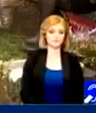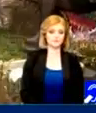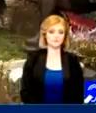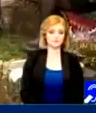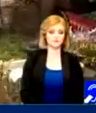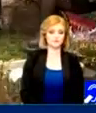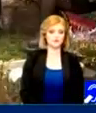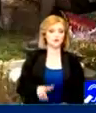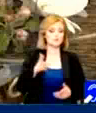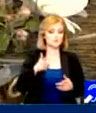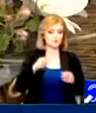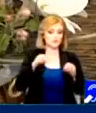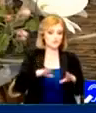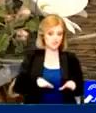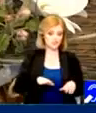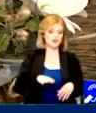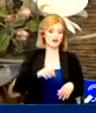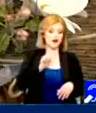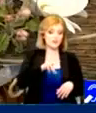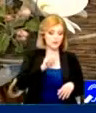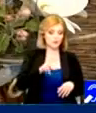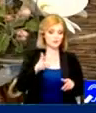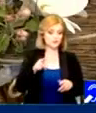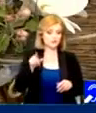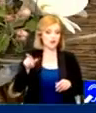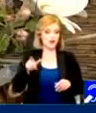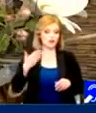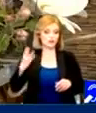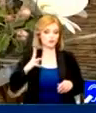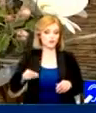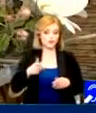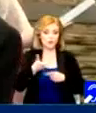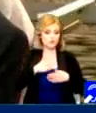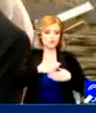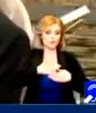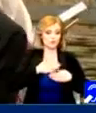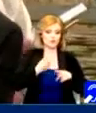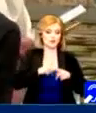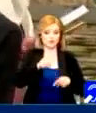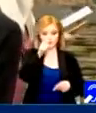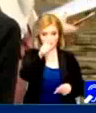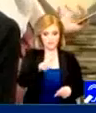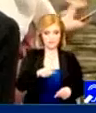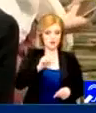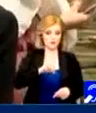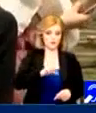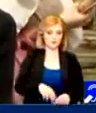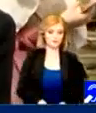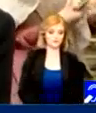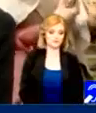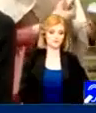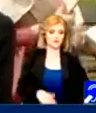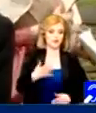luna preferată a Iuliei. Cartea a fost bine primită de iubitorii de literatură. E a doua oară în viață când pun mâna pe o